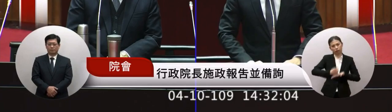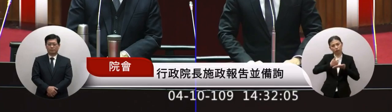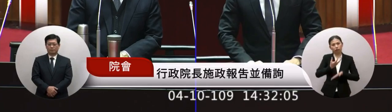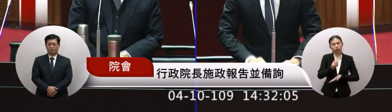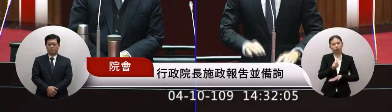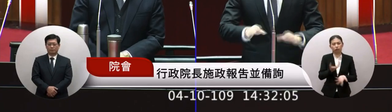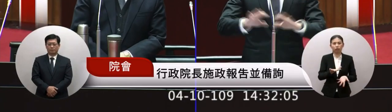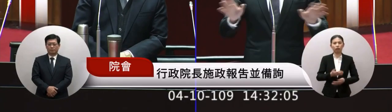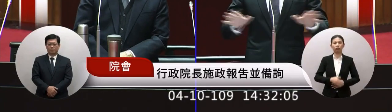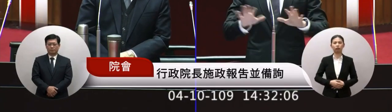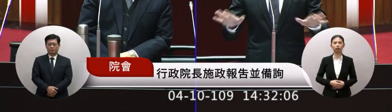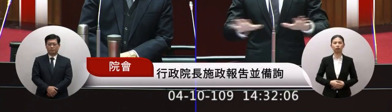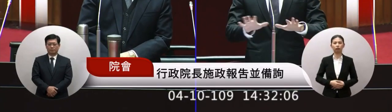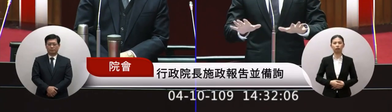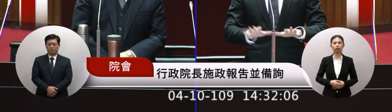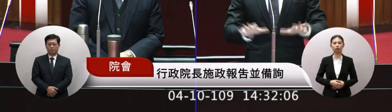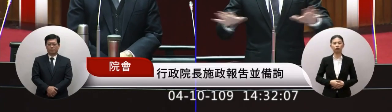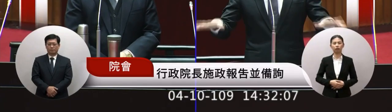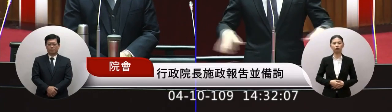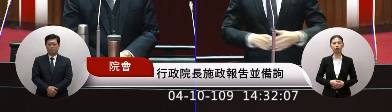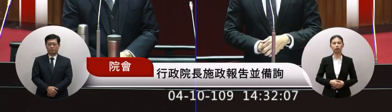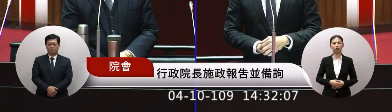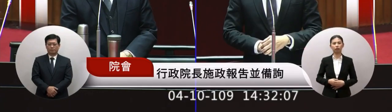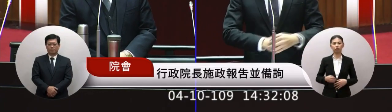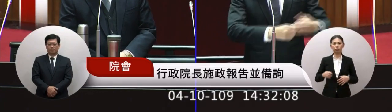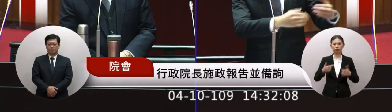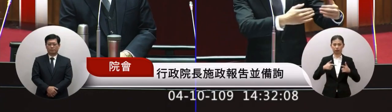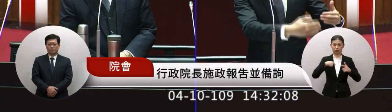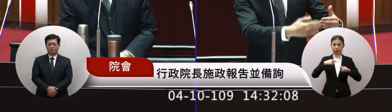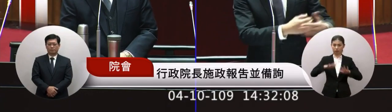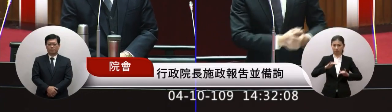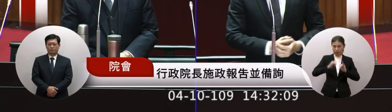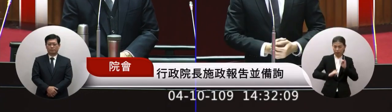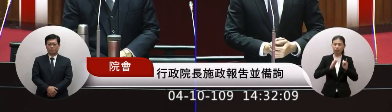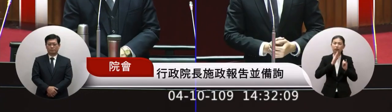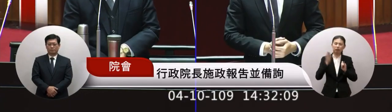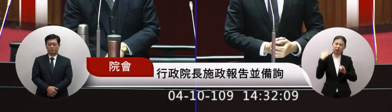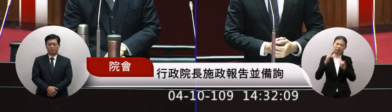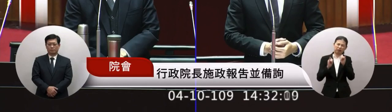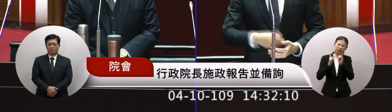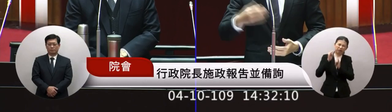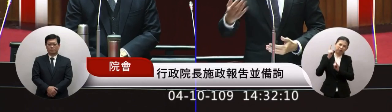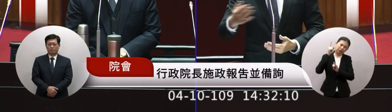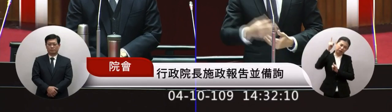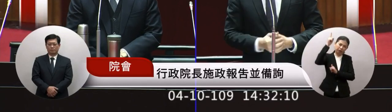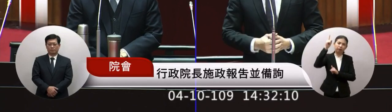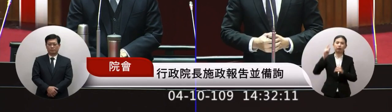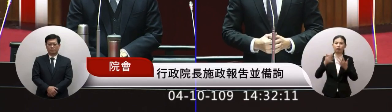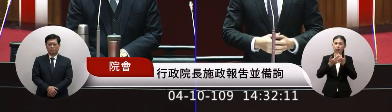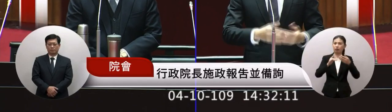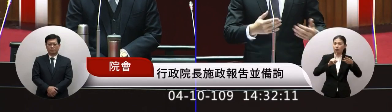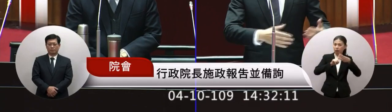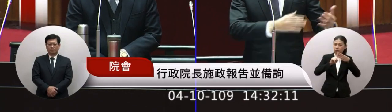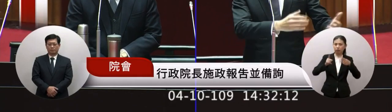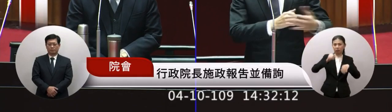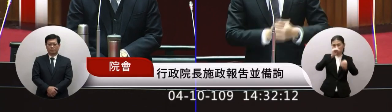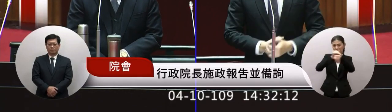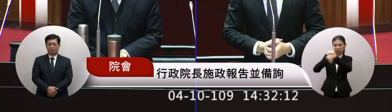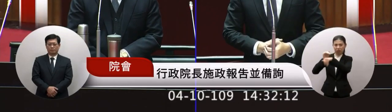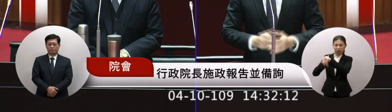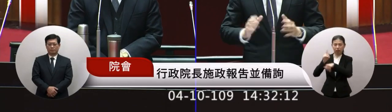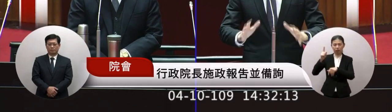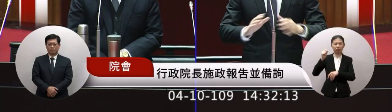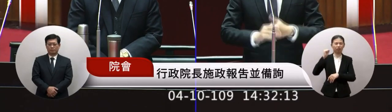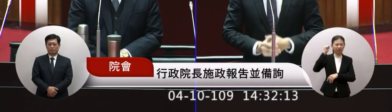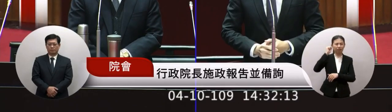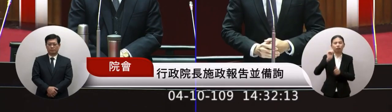台湾。所以讲，这是这足侪咱，唔是讲干那咱这代啦，咱是过去咱足侪民主前辈啦，嘛包括院长，包括在座咱足侪